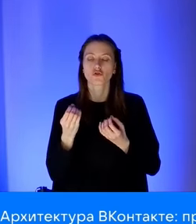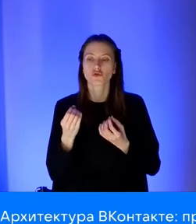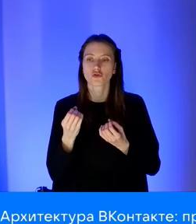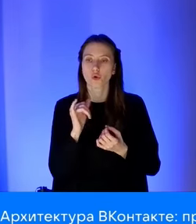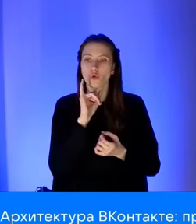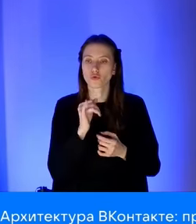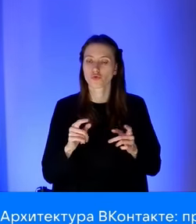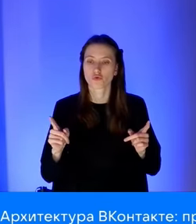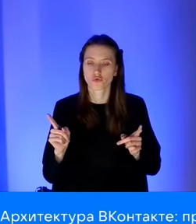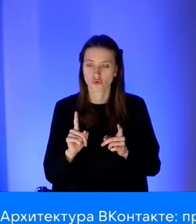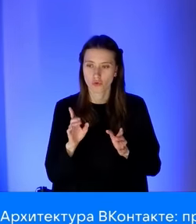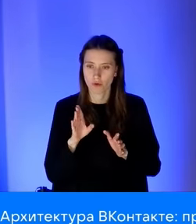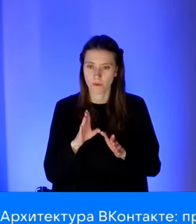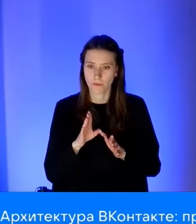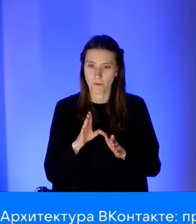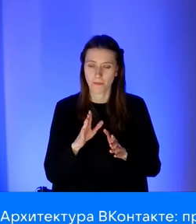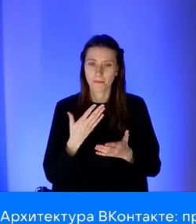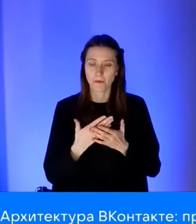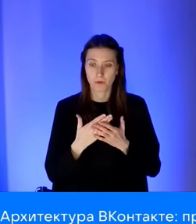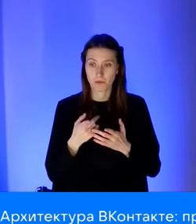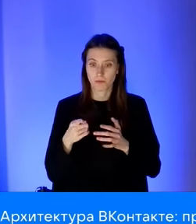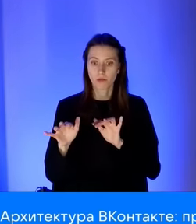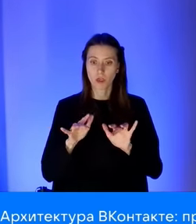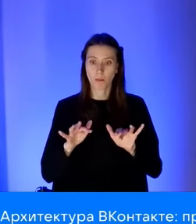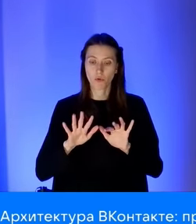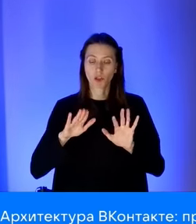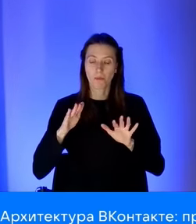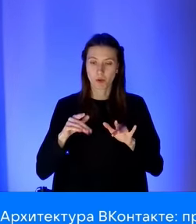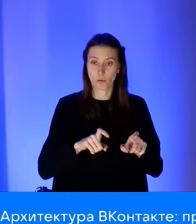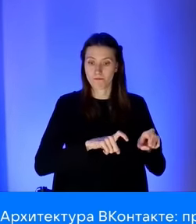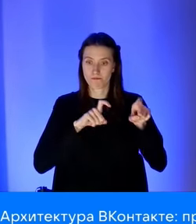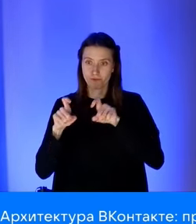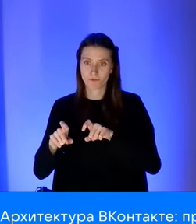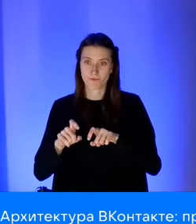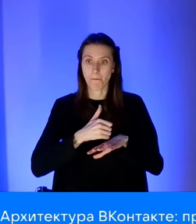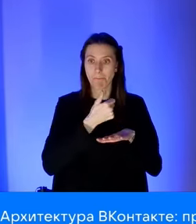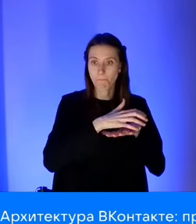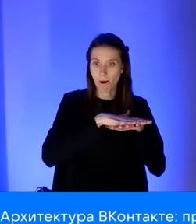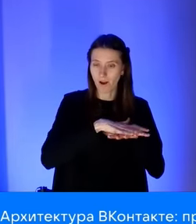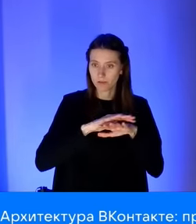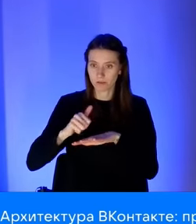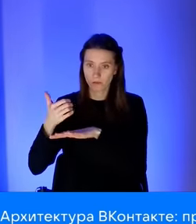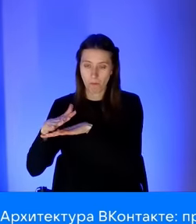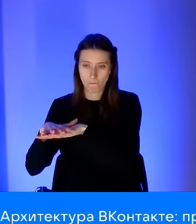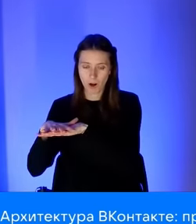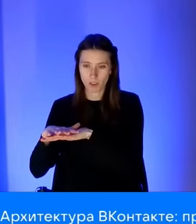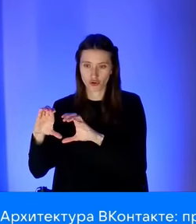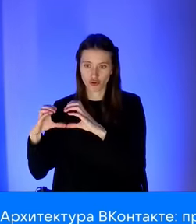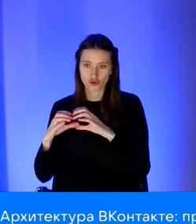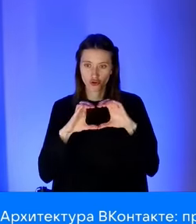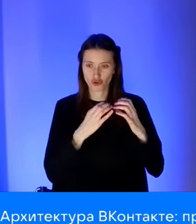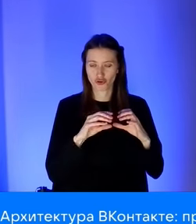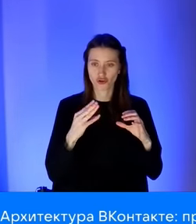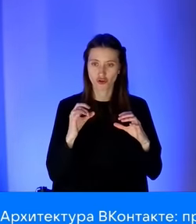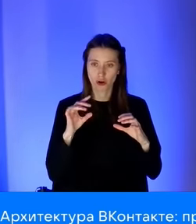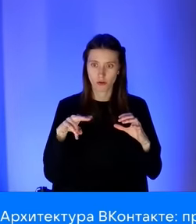хуже то когда оба мастера работают но по какой-то причине происходит переключение мастера тогда у нас появляется вообще Две версии Правды и такая